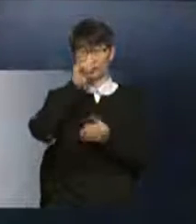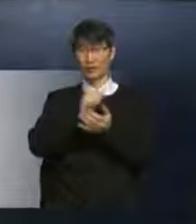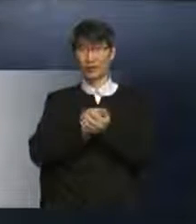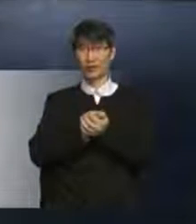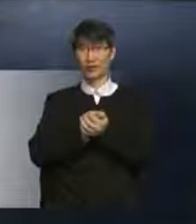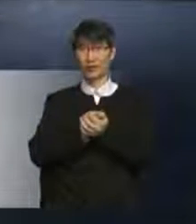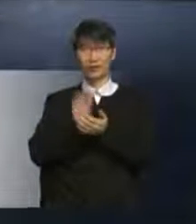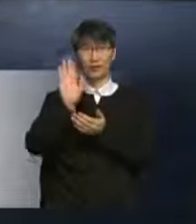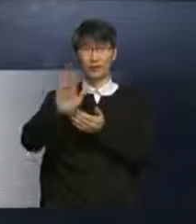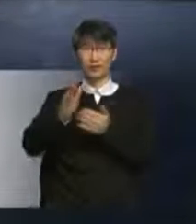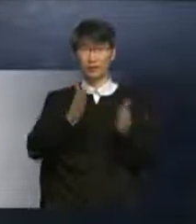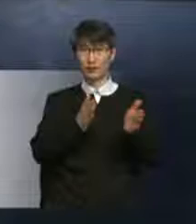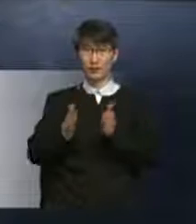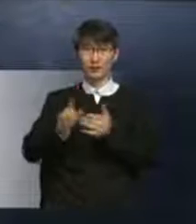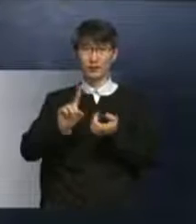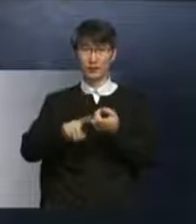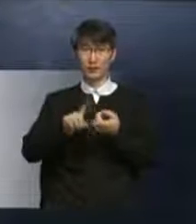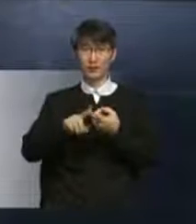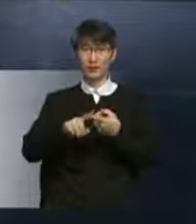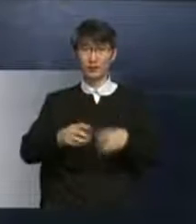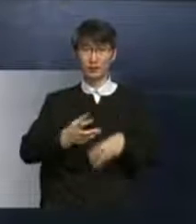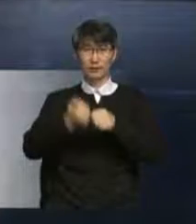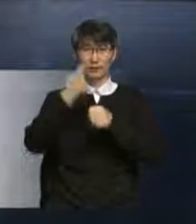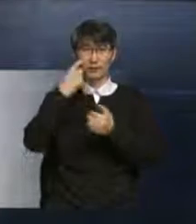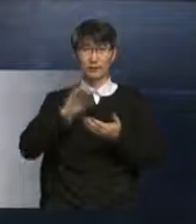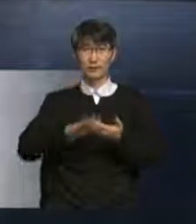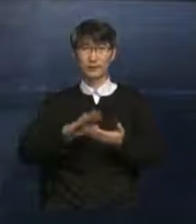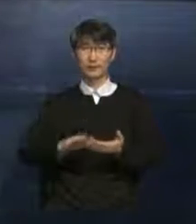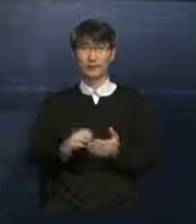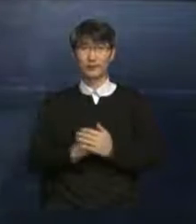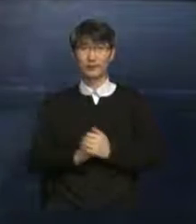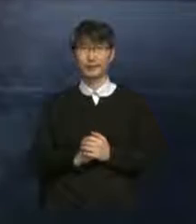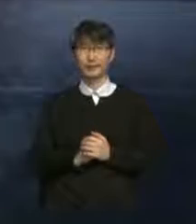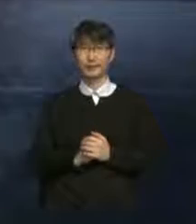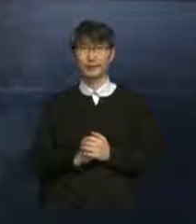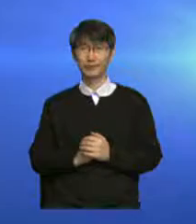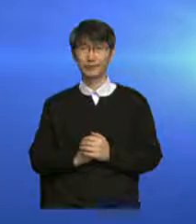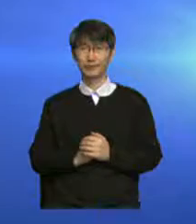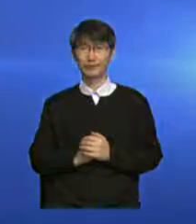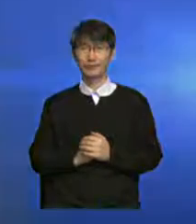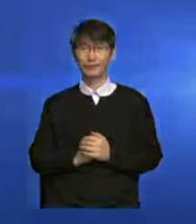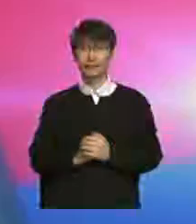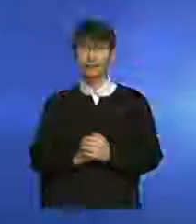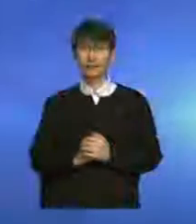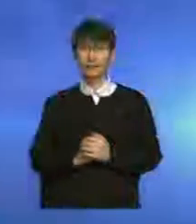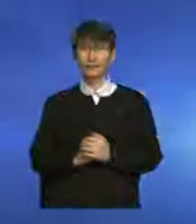건데요. 향후 선거 일정과 관련된 자세한 내용을 정리했습니다. 엄종규 기자입니다.